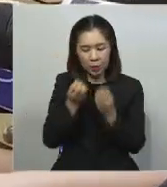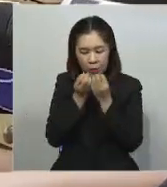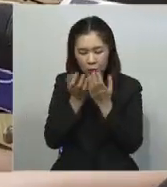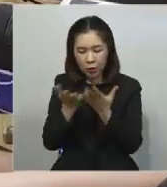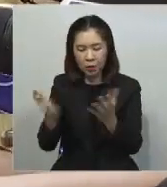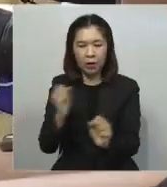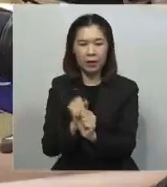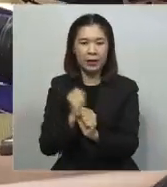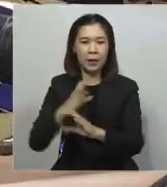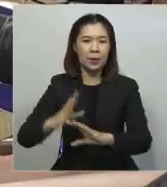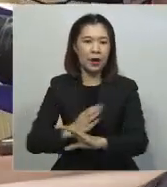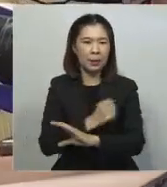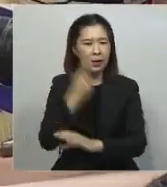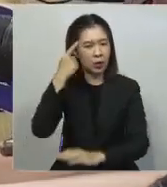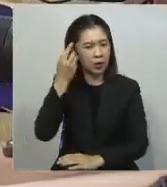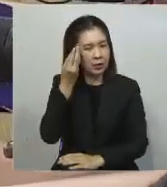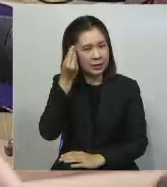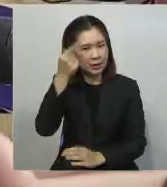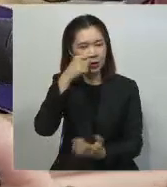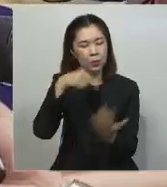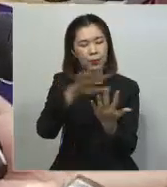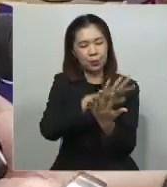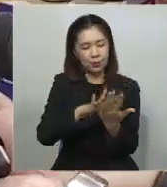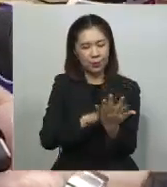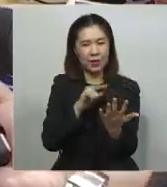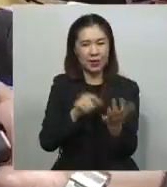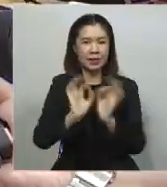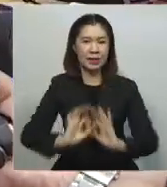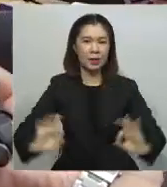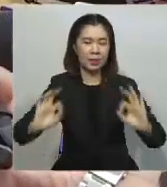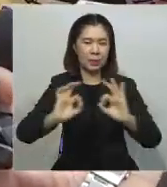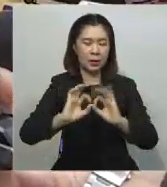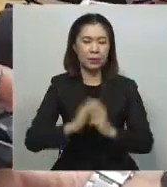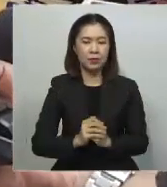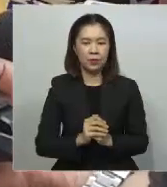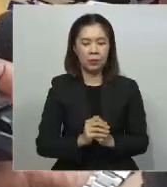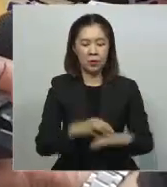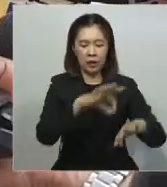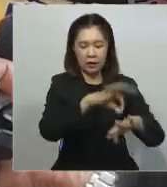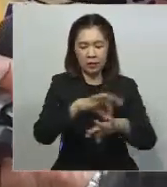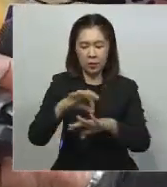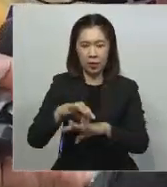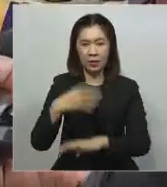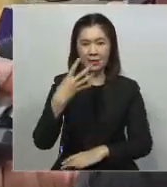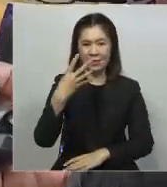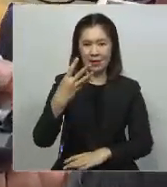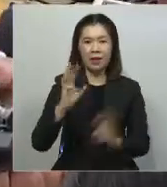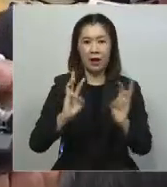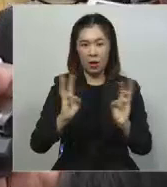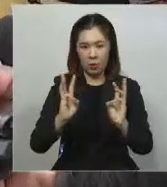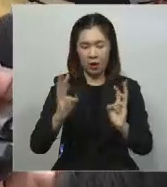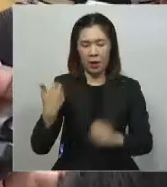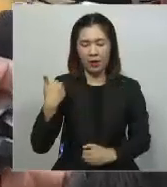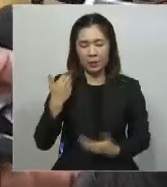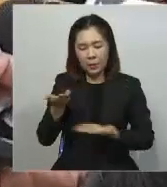การเมืองโดยคำนึงถึงประเทศชาติเป็นหลักส่วนตำแหน่ง4รัฐมนตรีที่ว่างลงอยู่ที่นายกรัฐมนตรีจะเป็นผู้พิจารณ